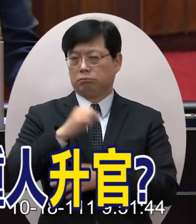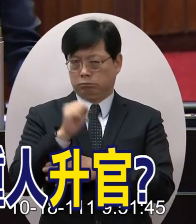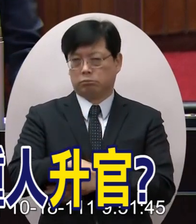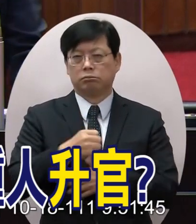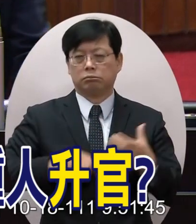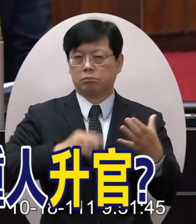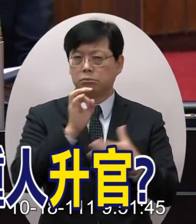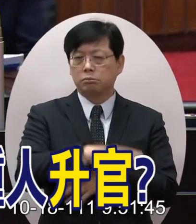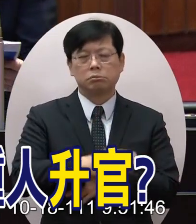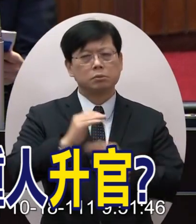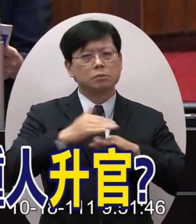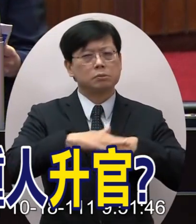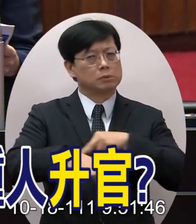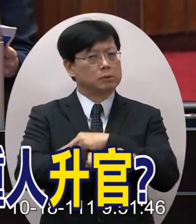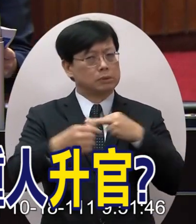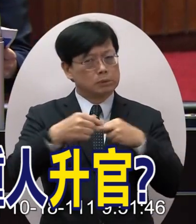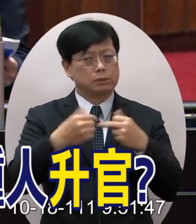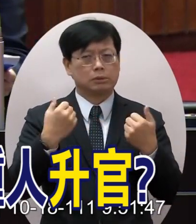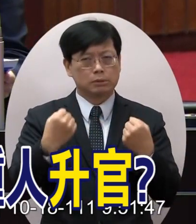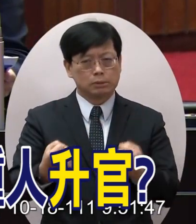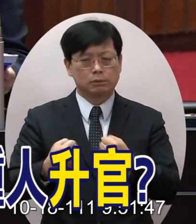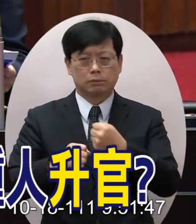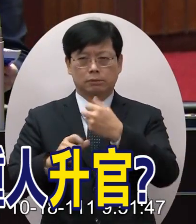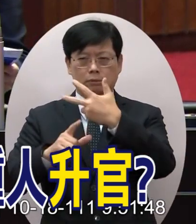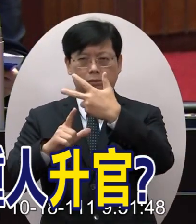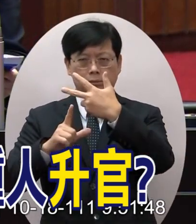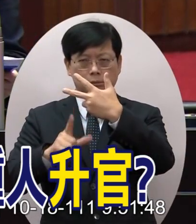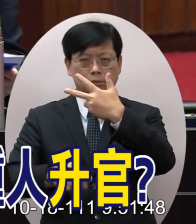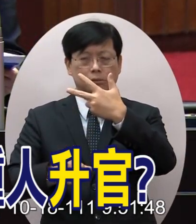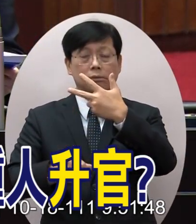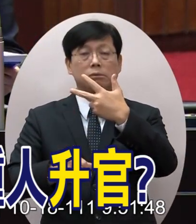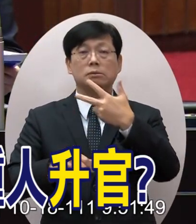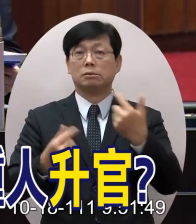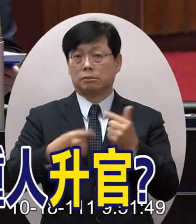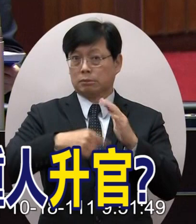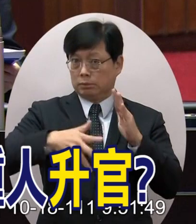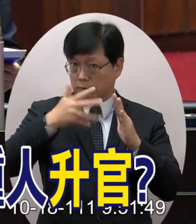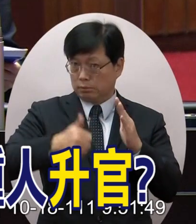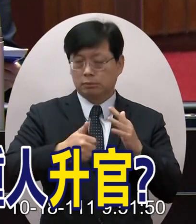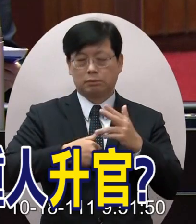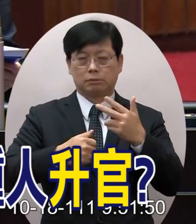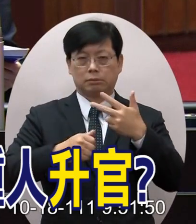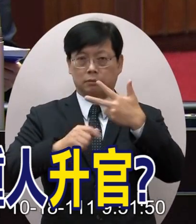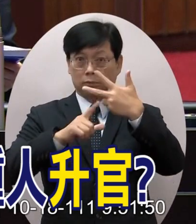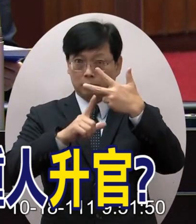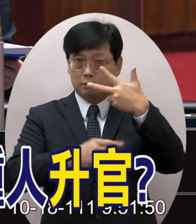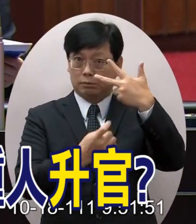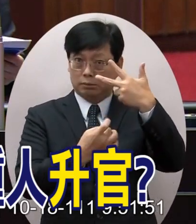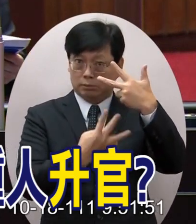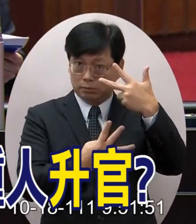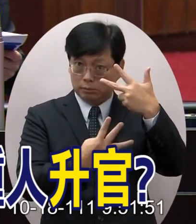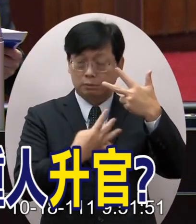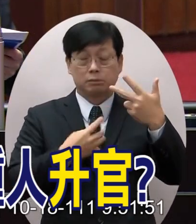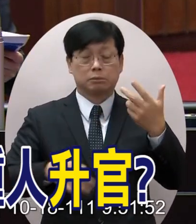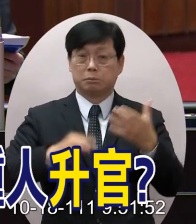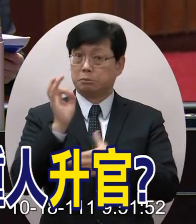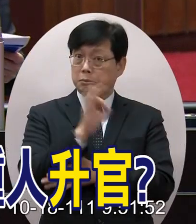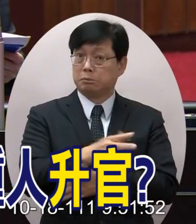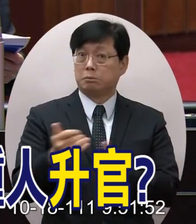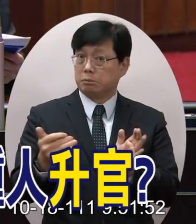进场。国安基金呢，在7月哈，从7月报告院长哦，7月13号进